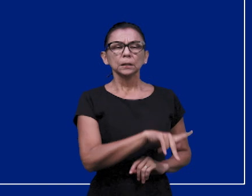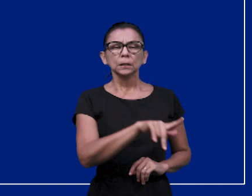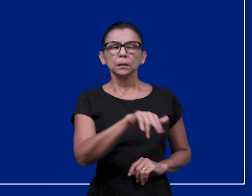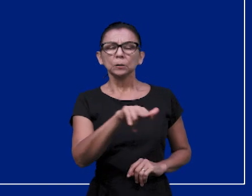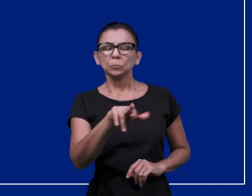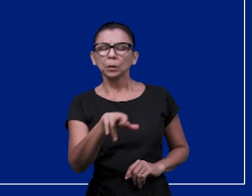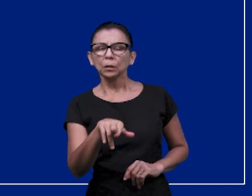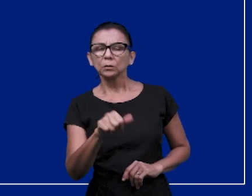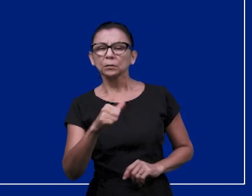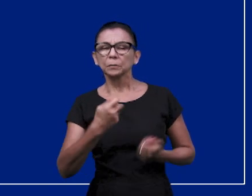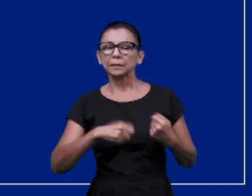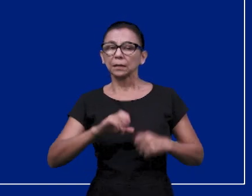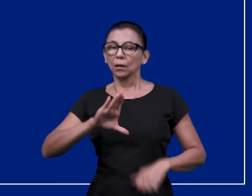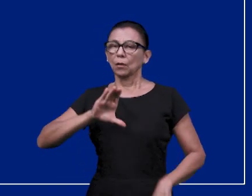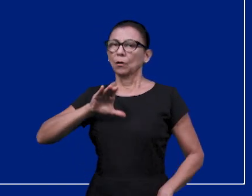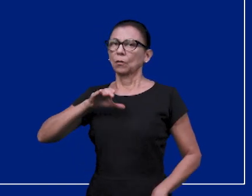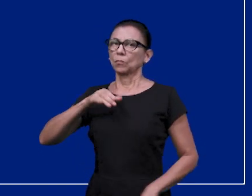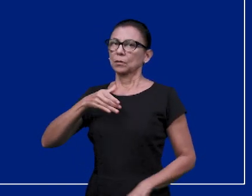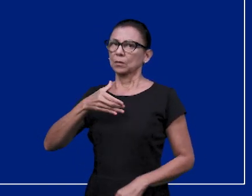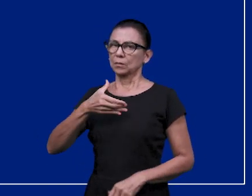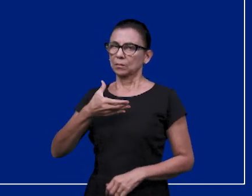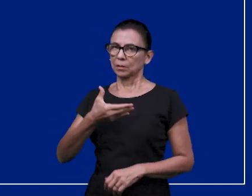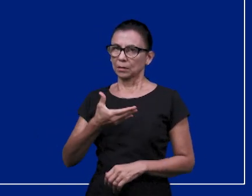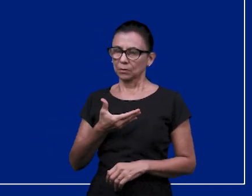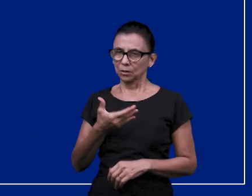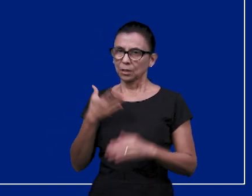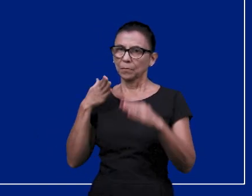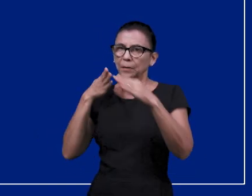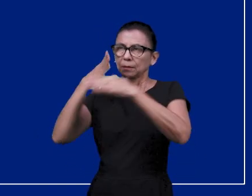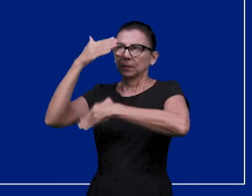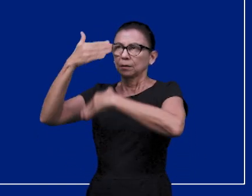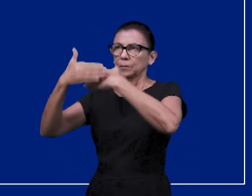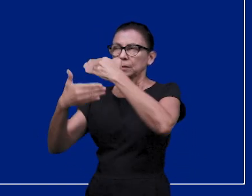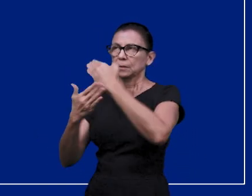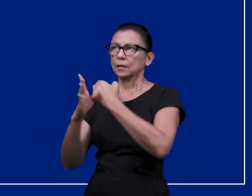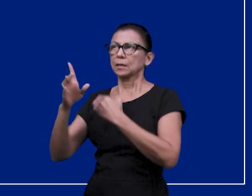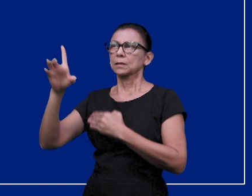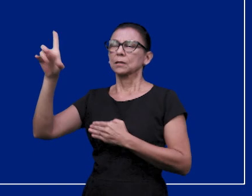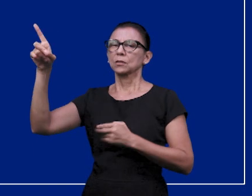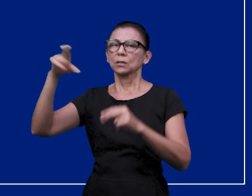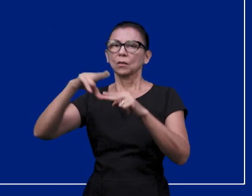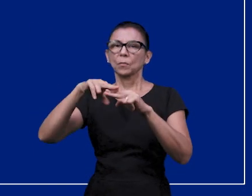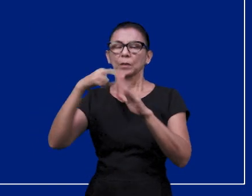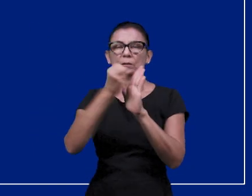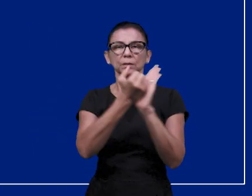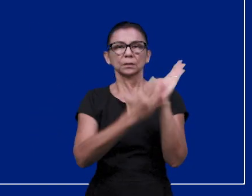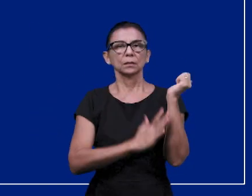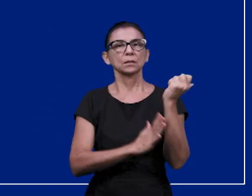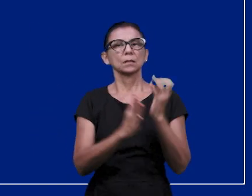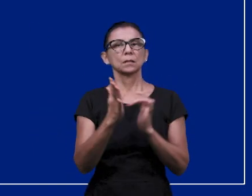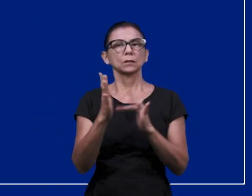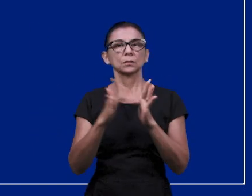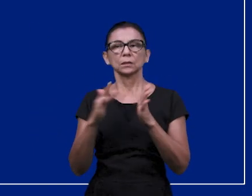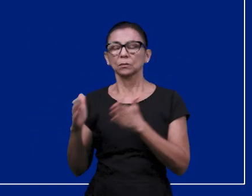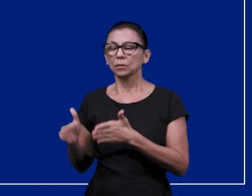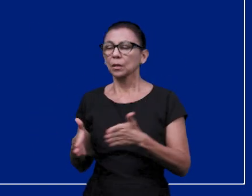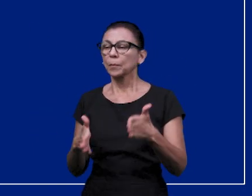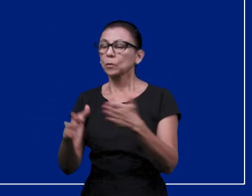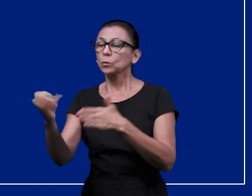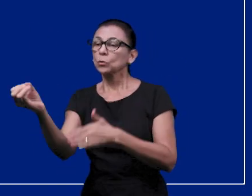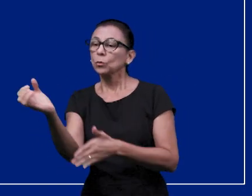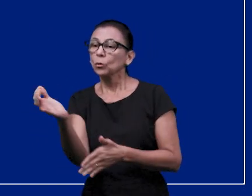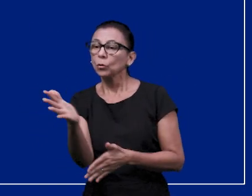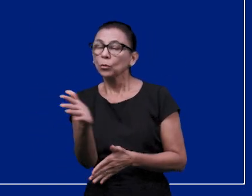dans le sanctuaire par le sang de Jésus, par le nouveau et vivant chemin qu'il nous a consacré, par